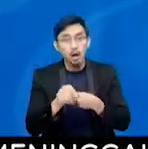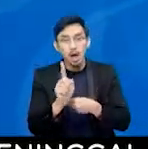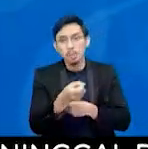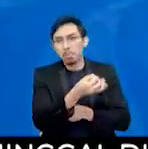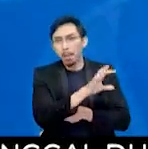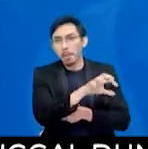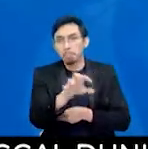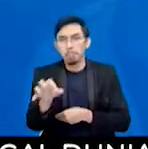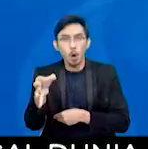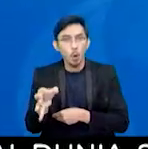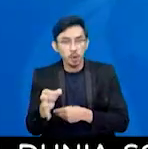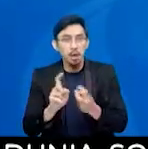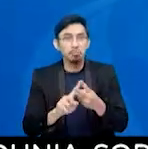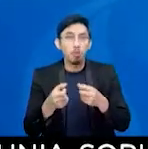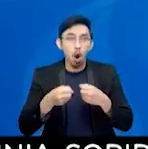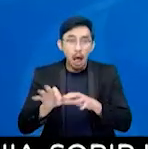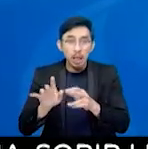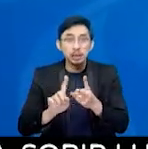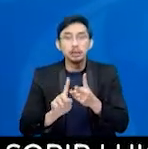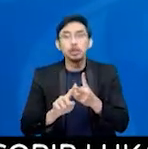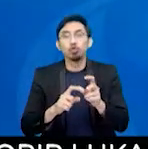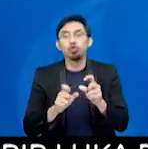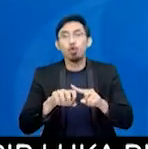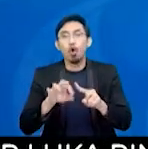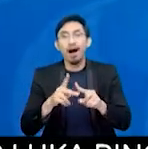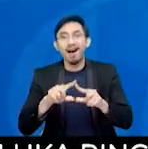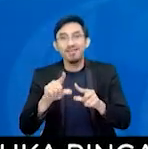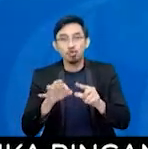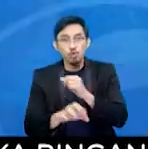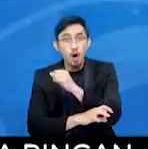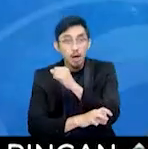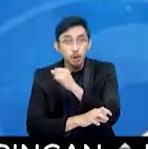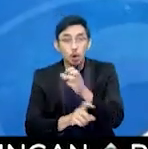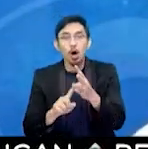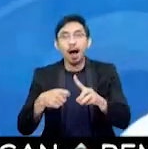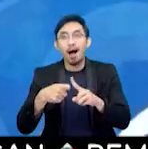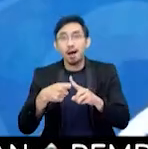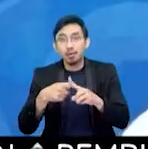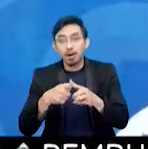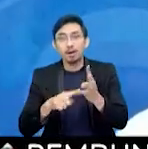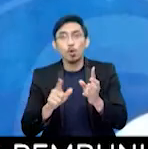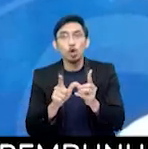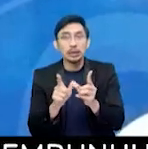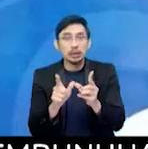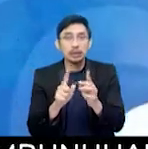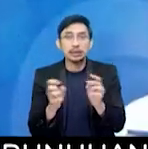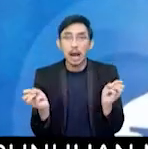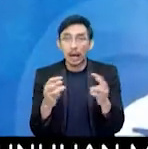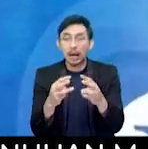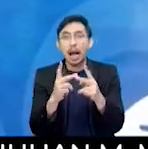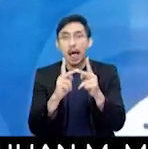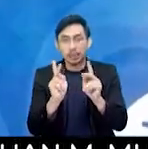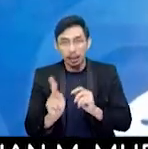rencananya penukaran uang baru akan dilakukan di sejumlah kota lainnya seperti Boyolali Sukoharjo karangajar Wonogiri Sragen